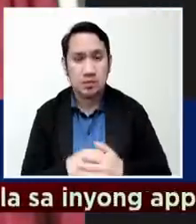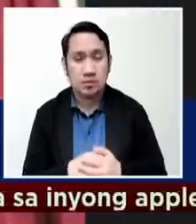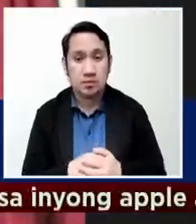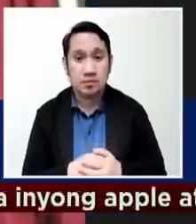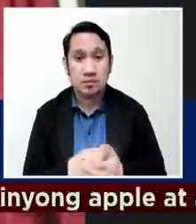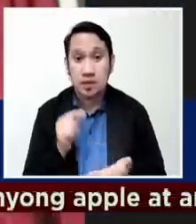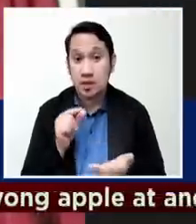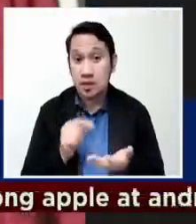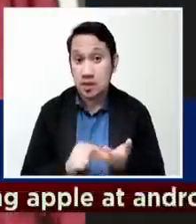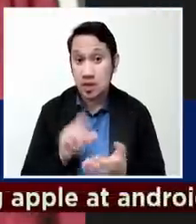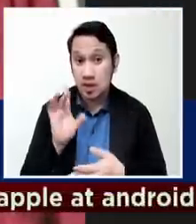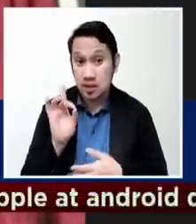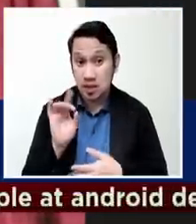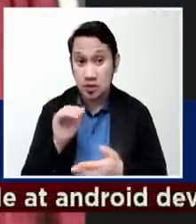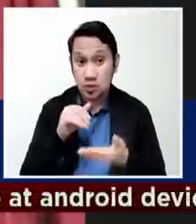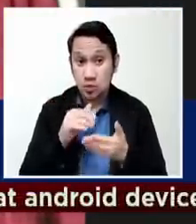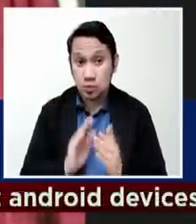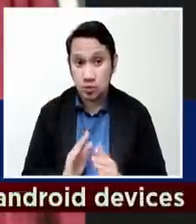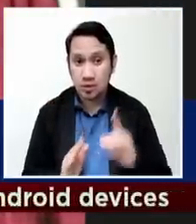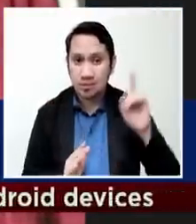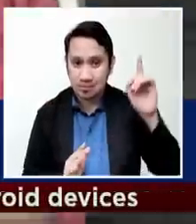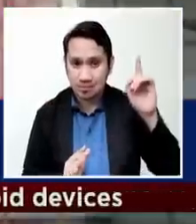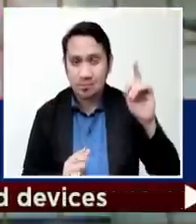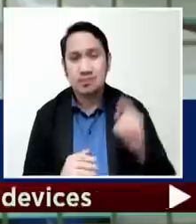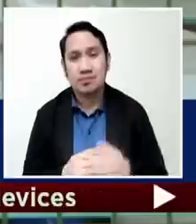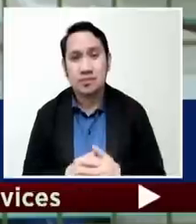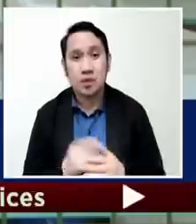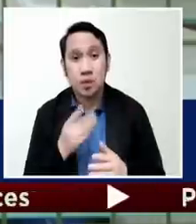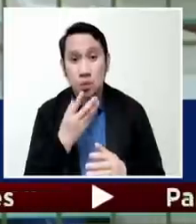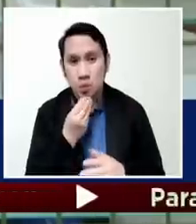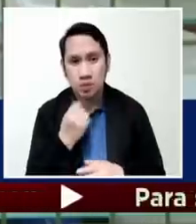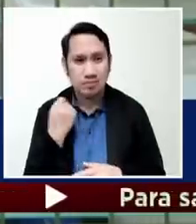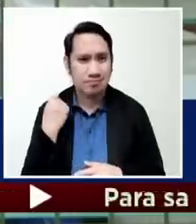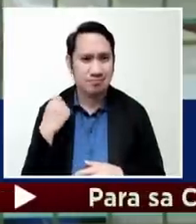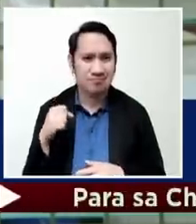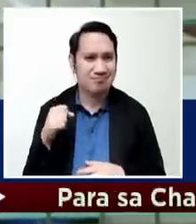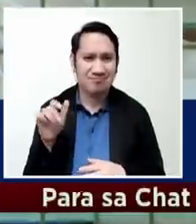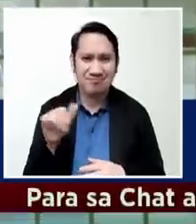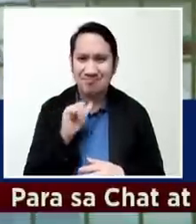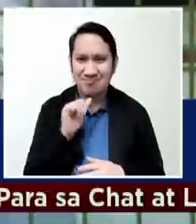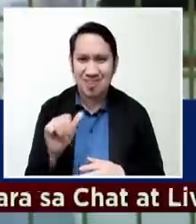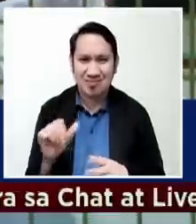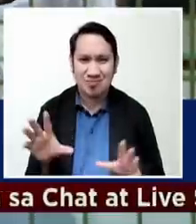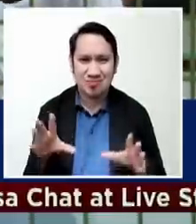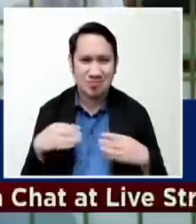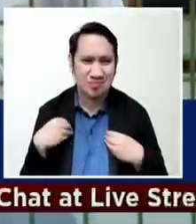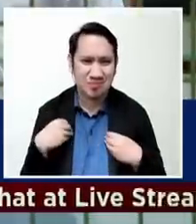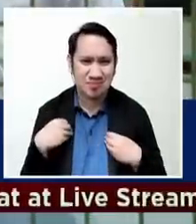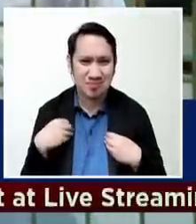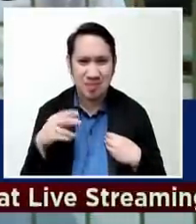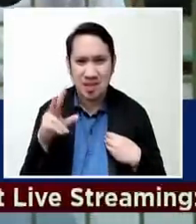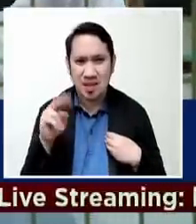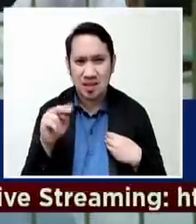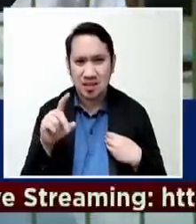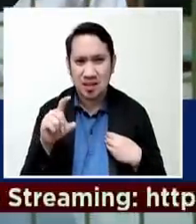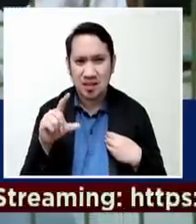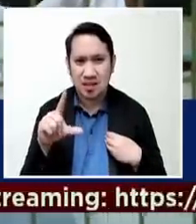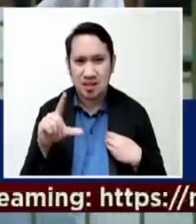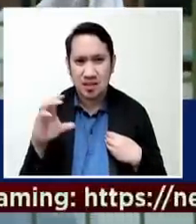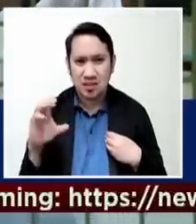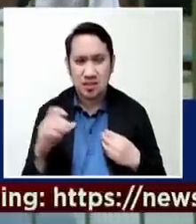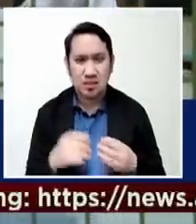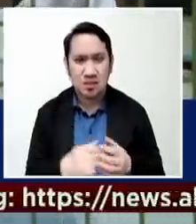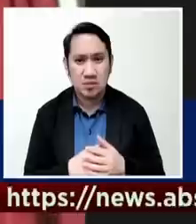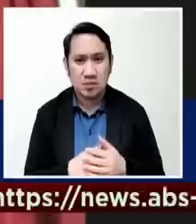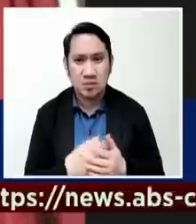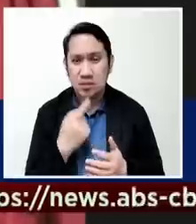grade 8 student na si Marian Mendoza sa mga tumanggi na sumama sa NLC. Sa amin po kasi, need po talaga